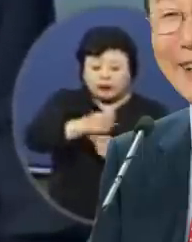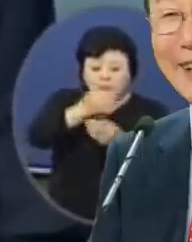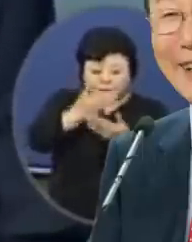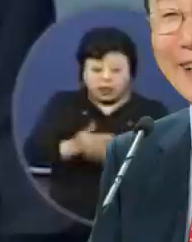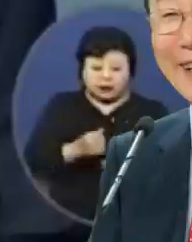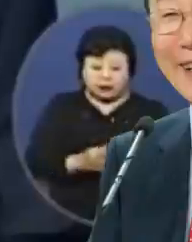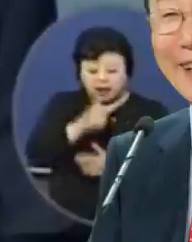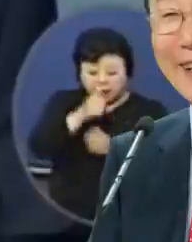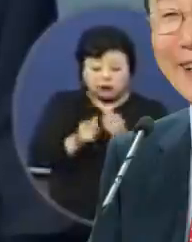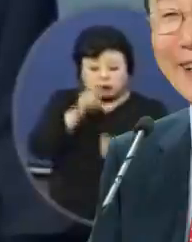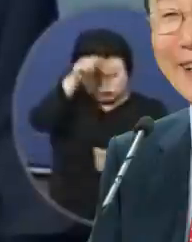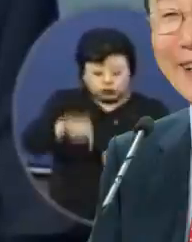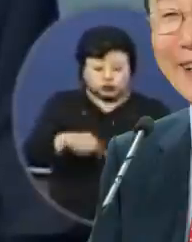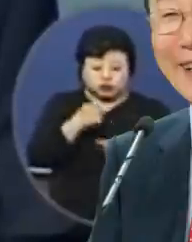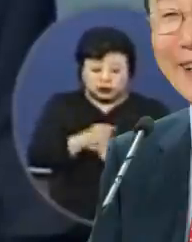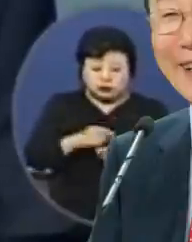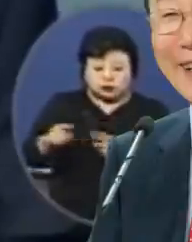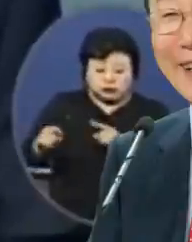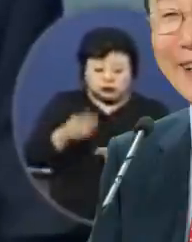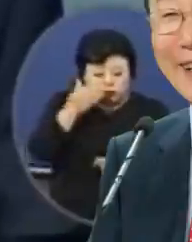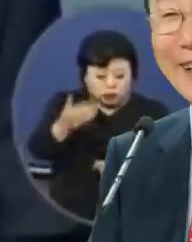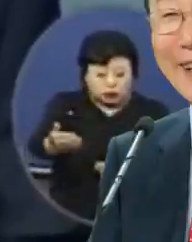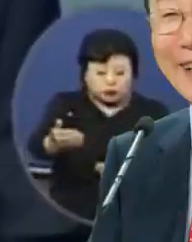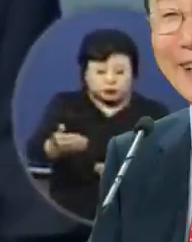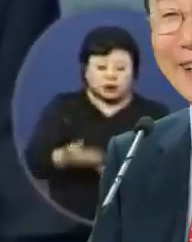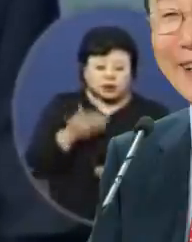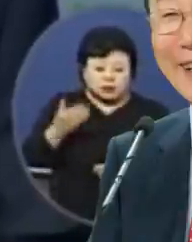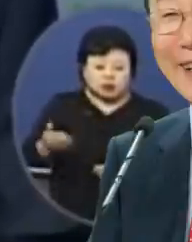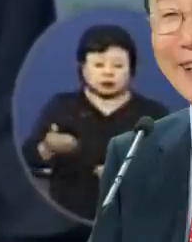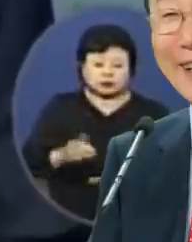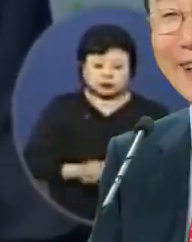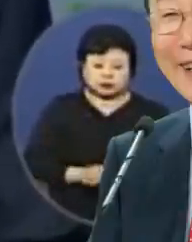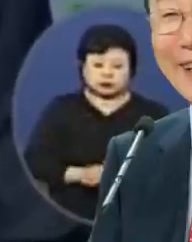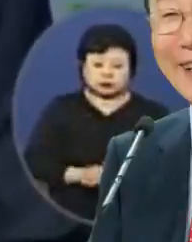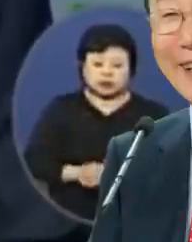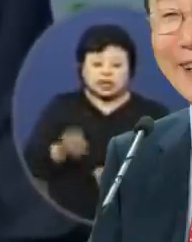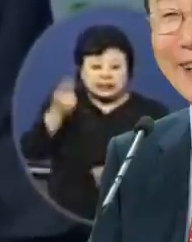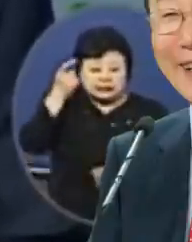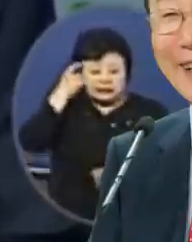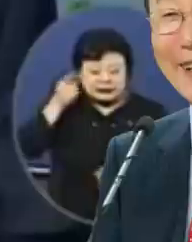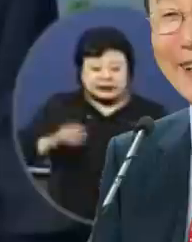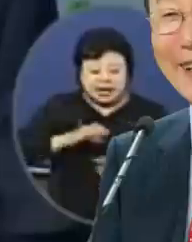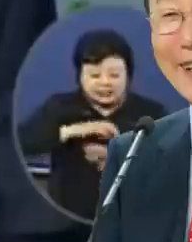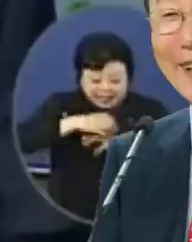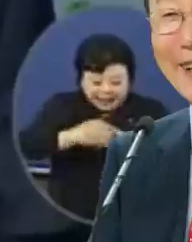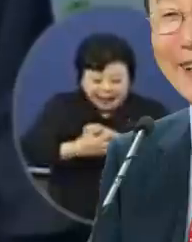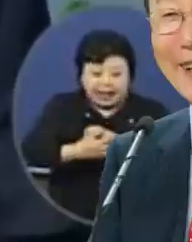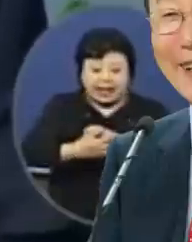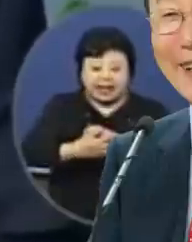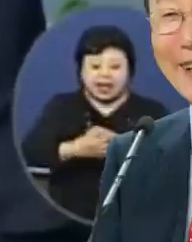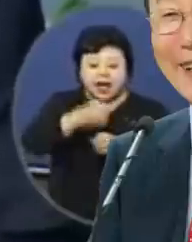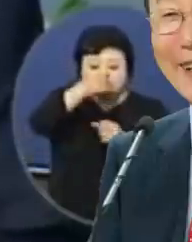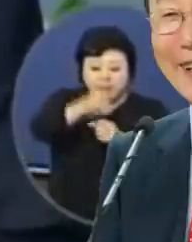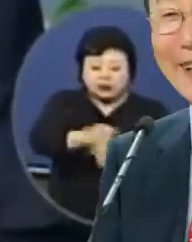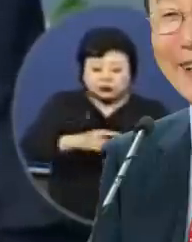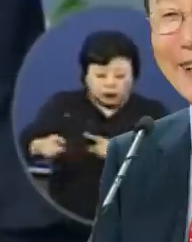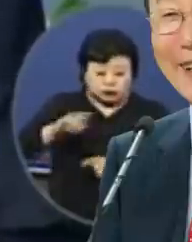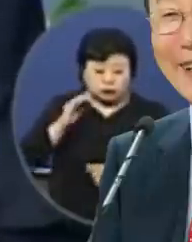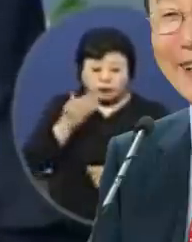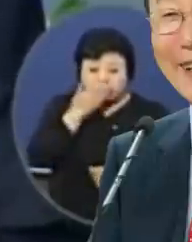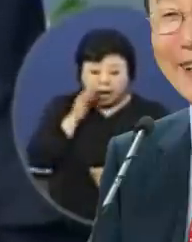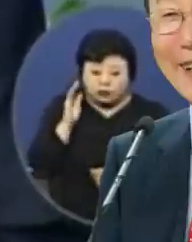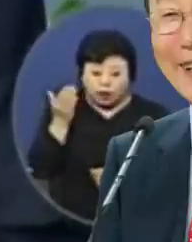때문에 하나님은 우주를 창조하고 다스리는 것처럼 여러분은 여러분의 세계를 만드시고 다스리는